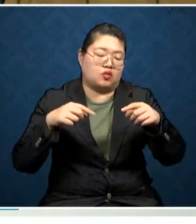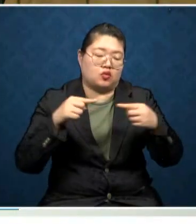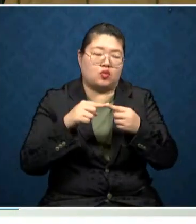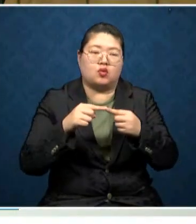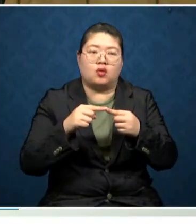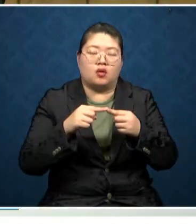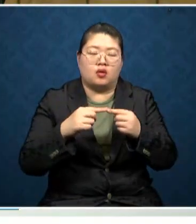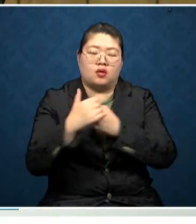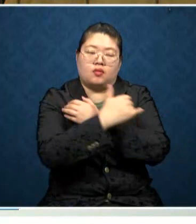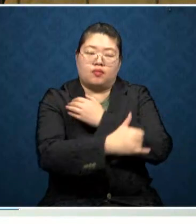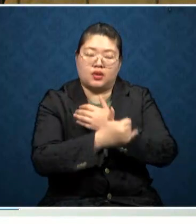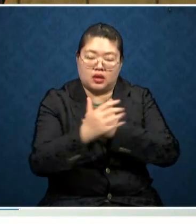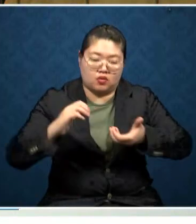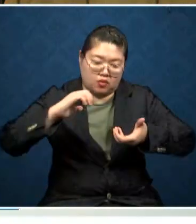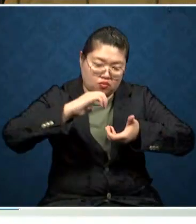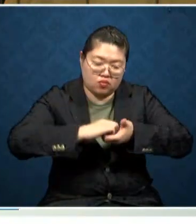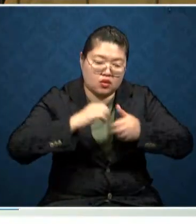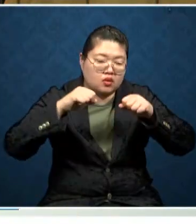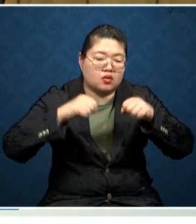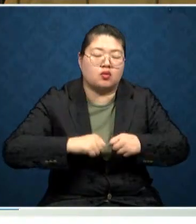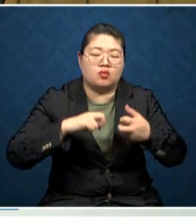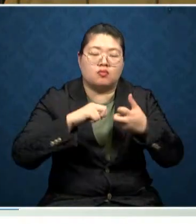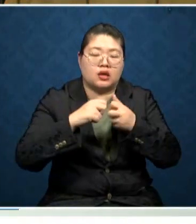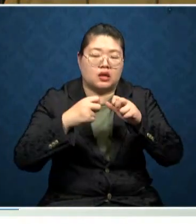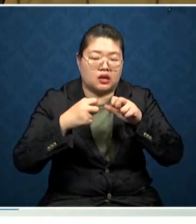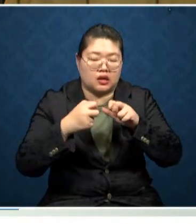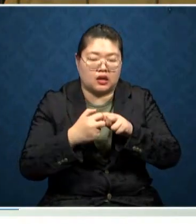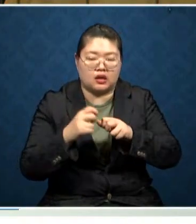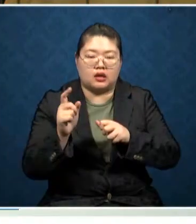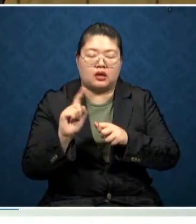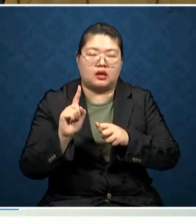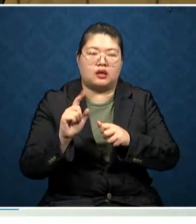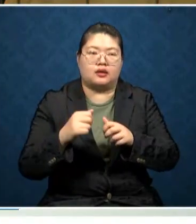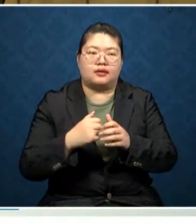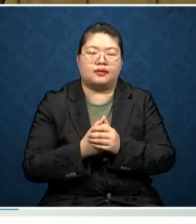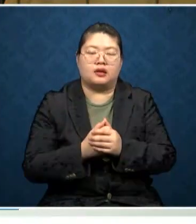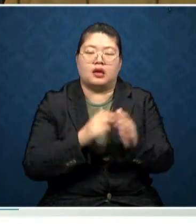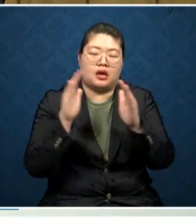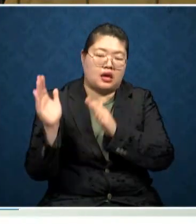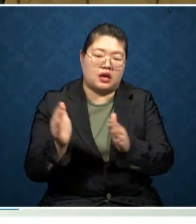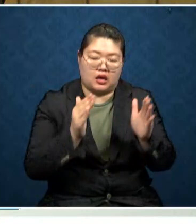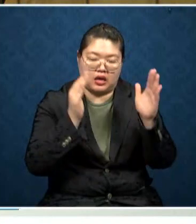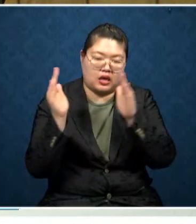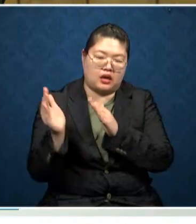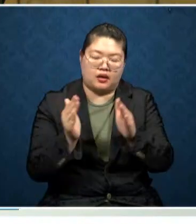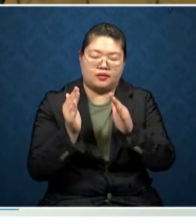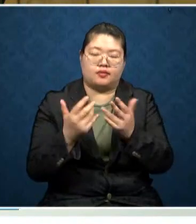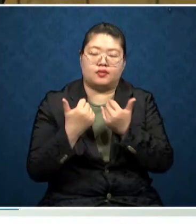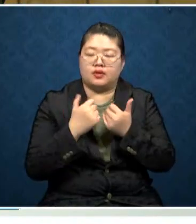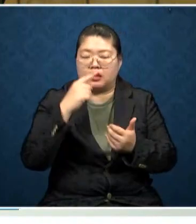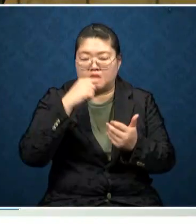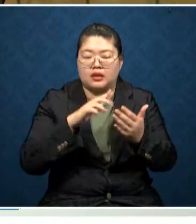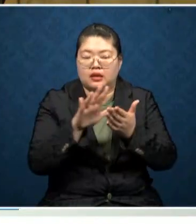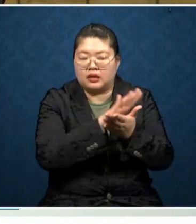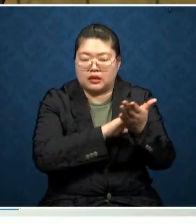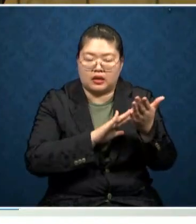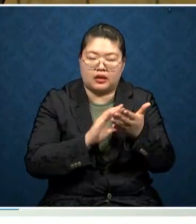ระหว่างประเทศในการแก้ไขปัญหาด้านการเปลี่ยนแปลงสภาพภูมิอากาศซึ่งประเทศไทยได้เข้าร่วม